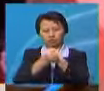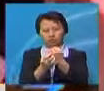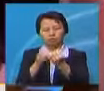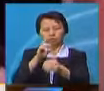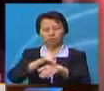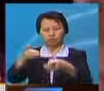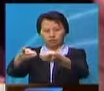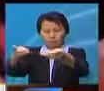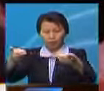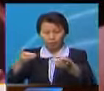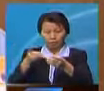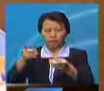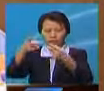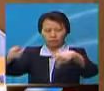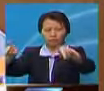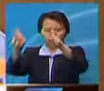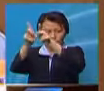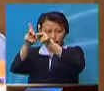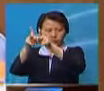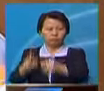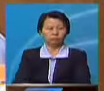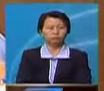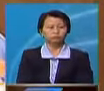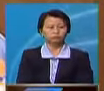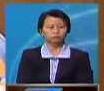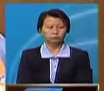daerah tersebut. Yang